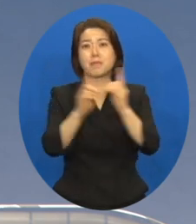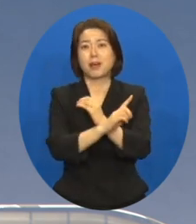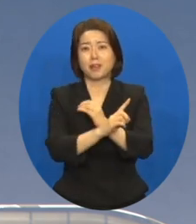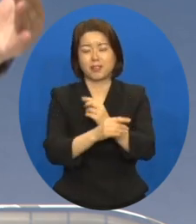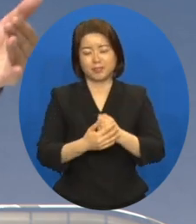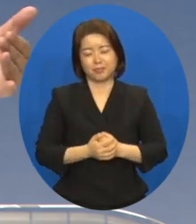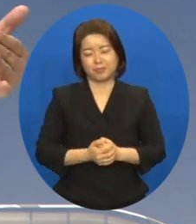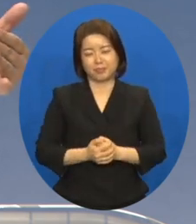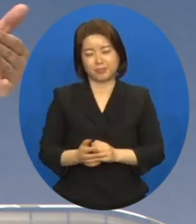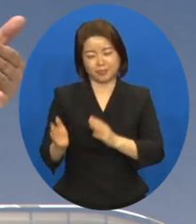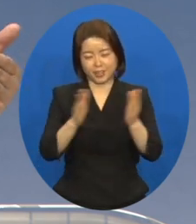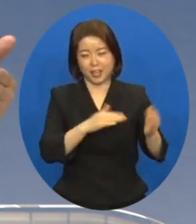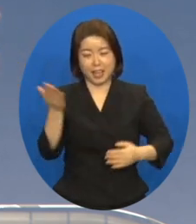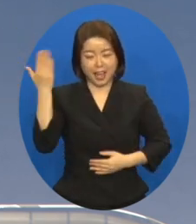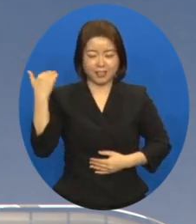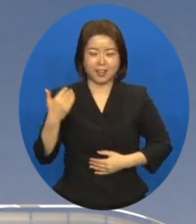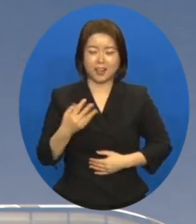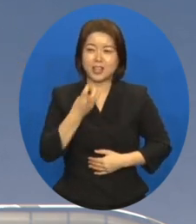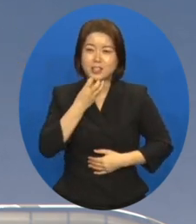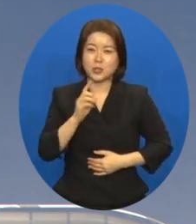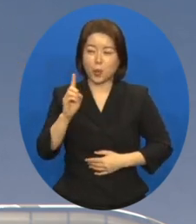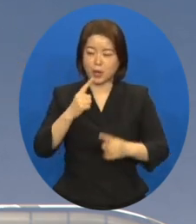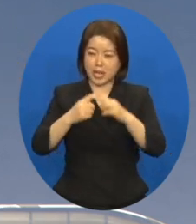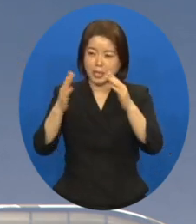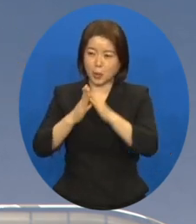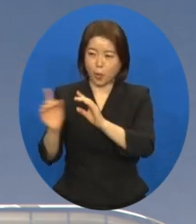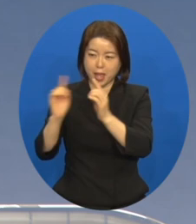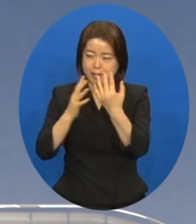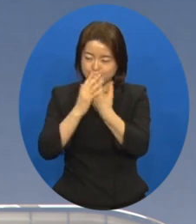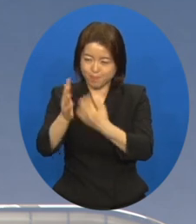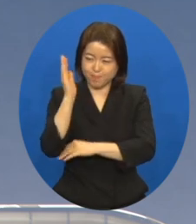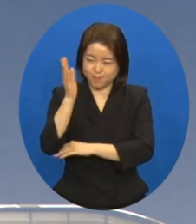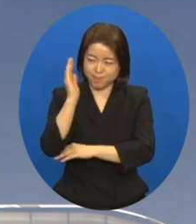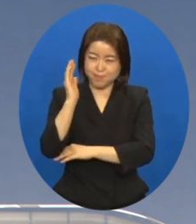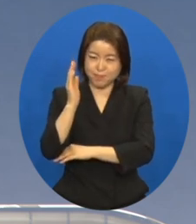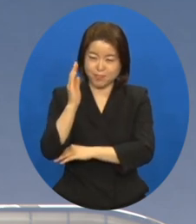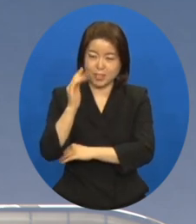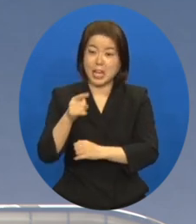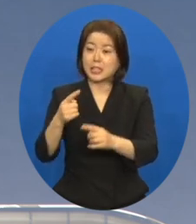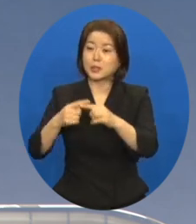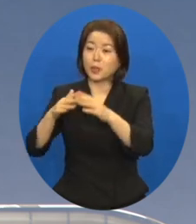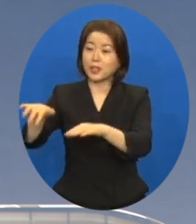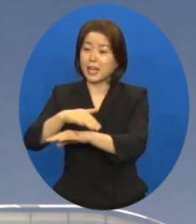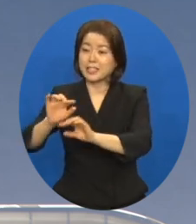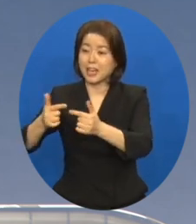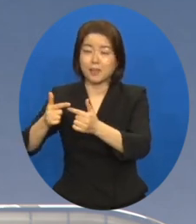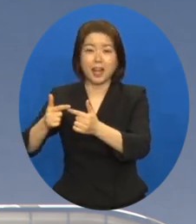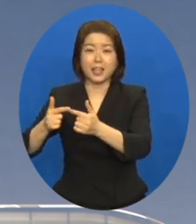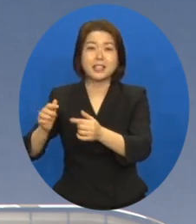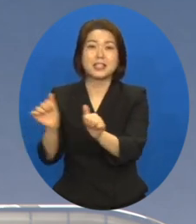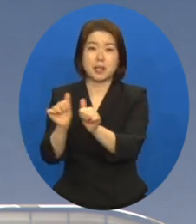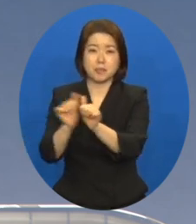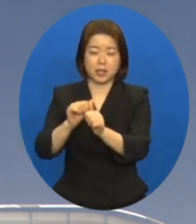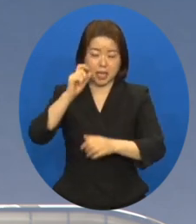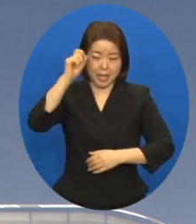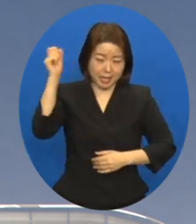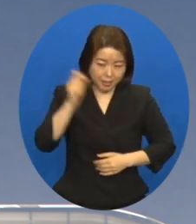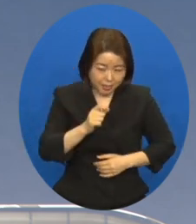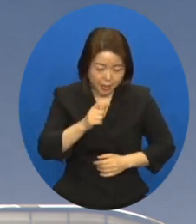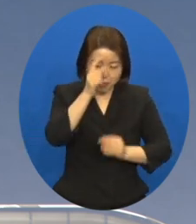어느 교회 부흥회를 인도하러 갔는데 그 교회 교인이 아닌 남자 집사님 한 분이 새벽기도, 낮집회,